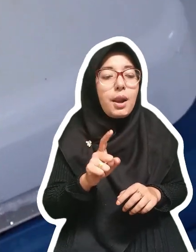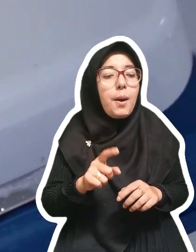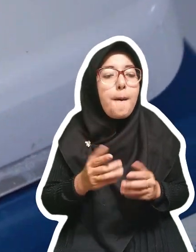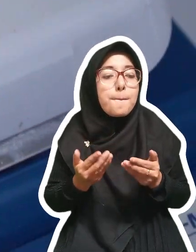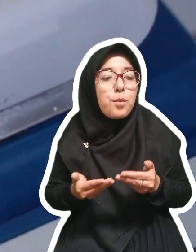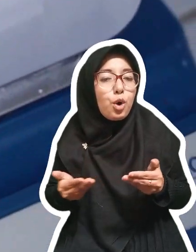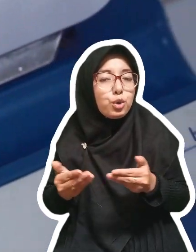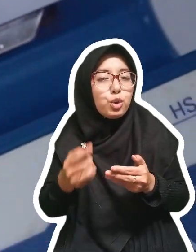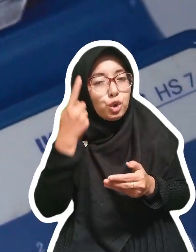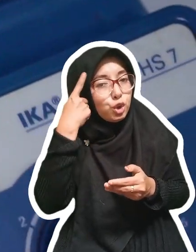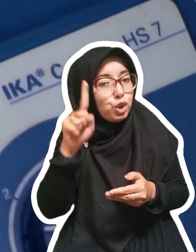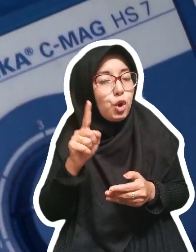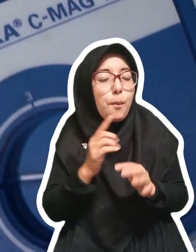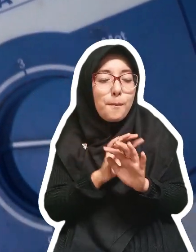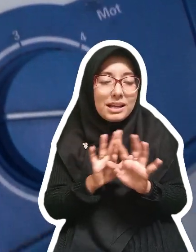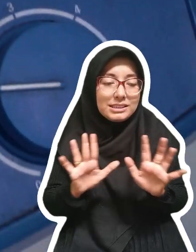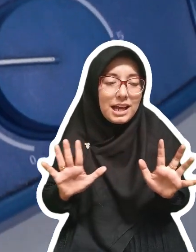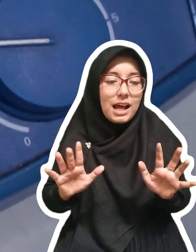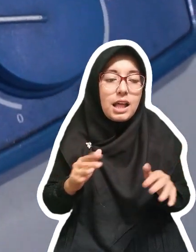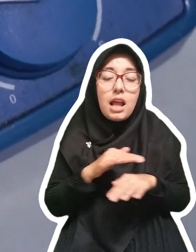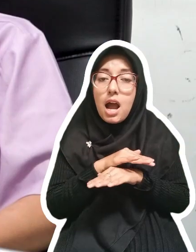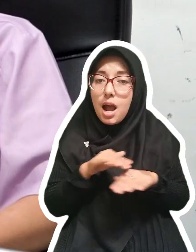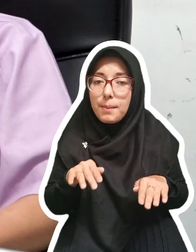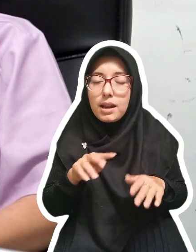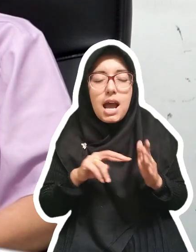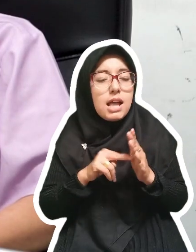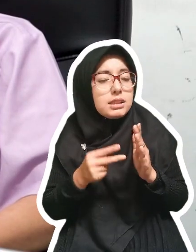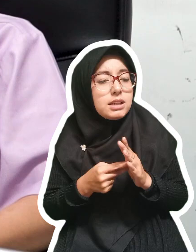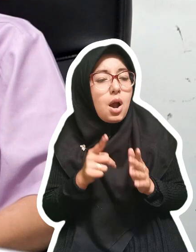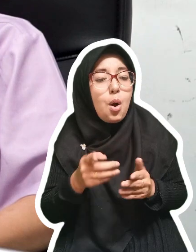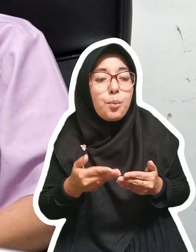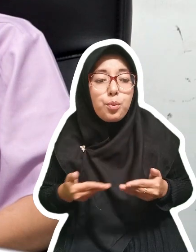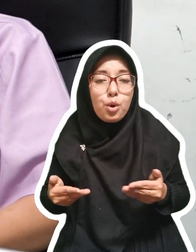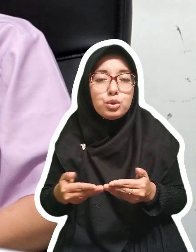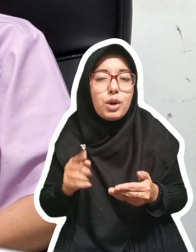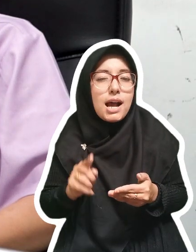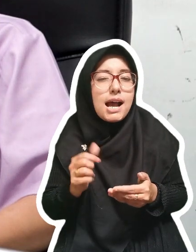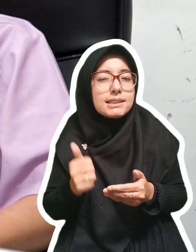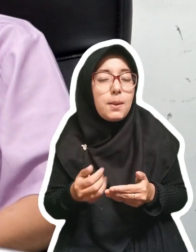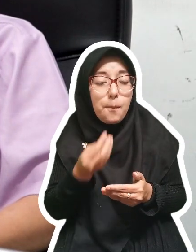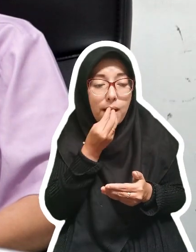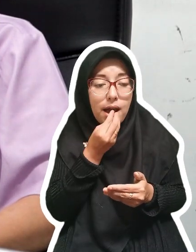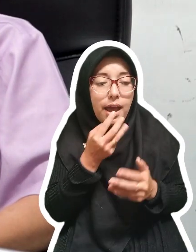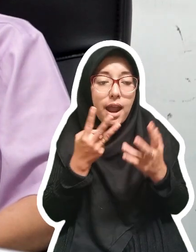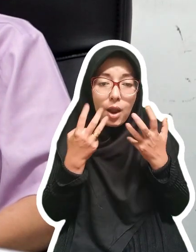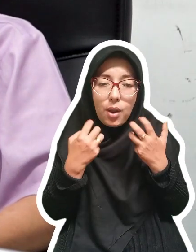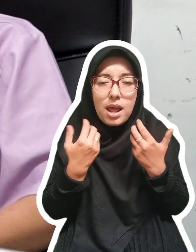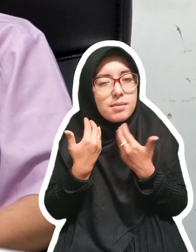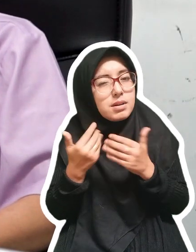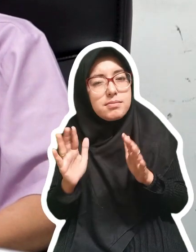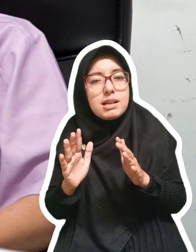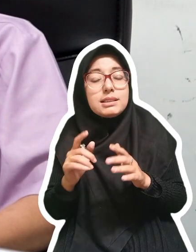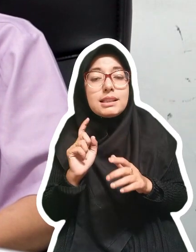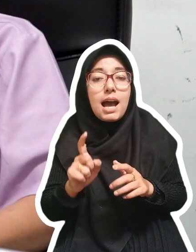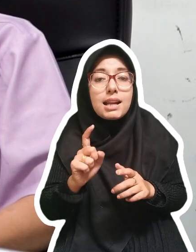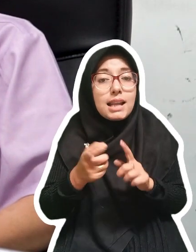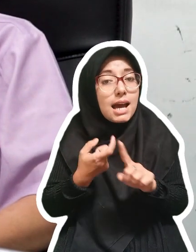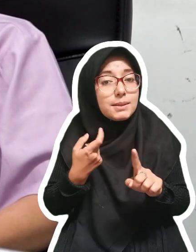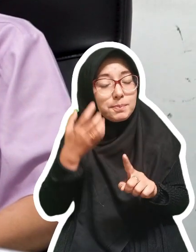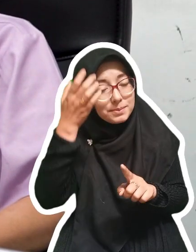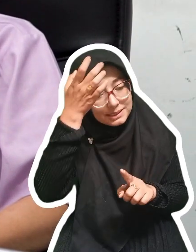hewan bagi masyarakat. Aman berarti produk pangan asal hewan bebas dari penyakit,